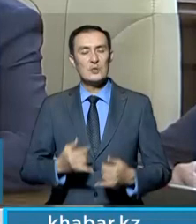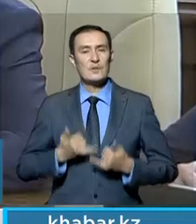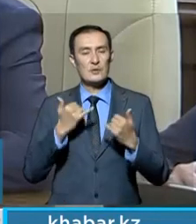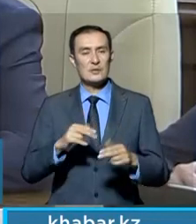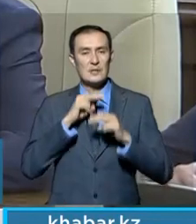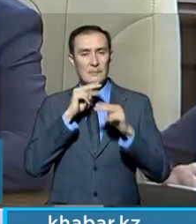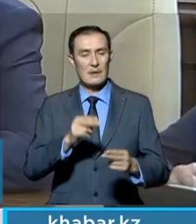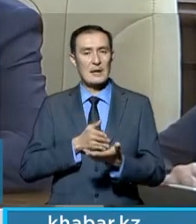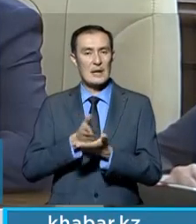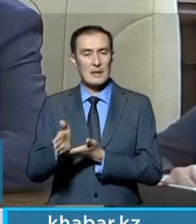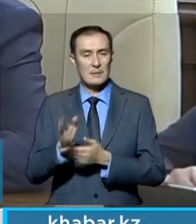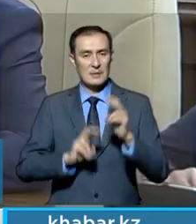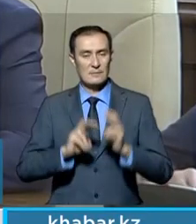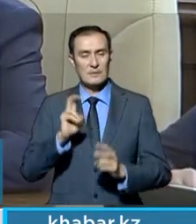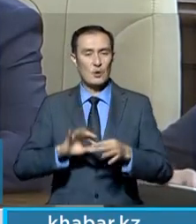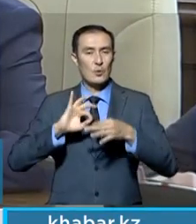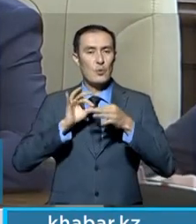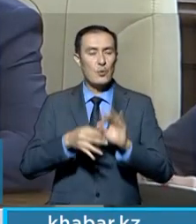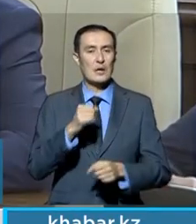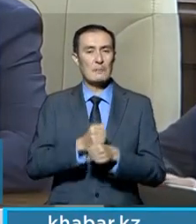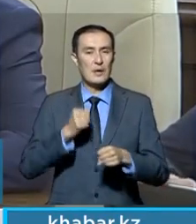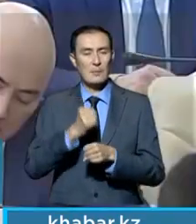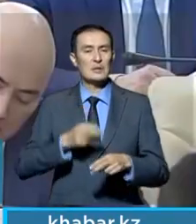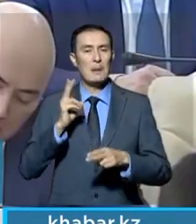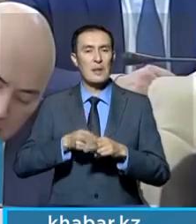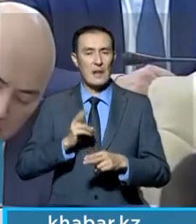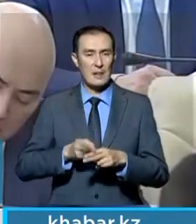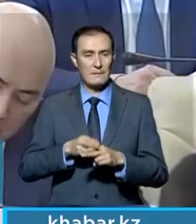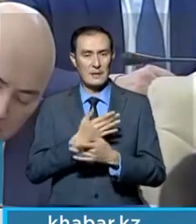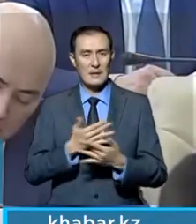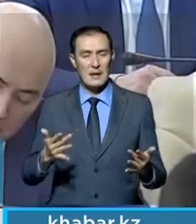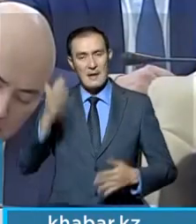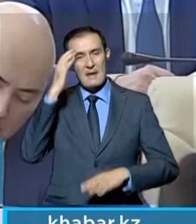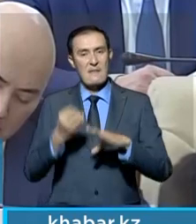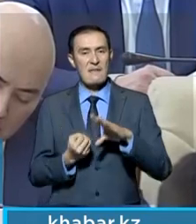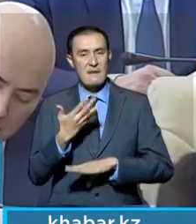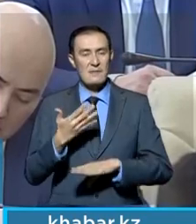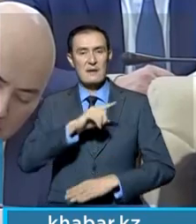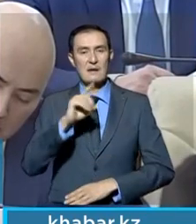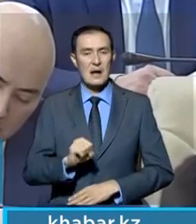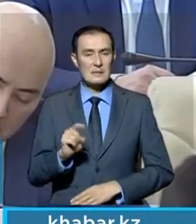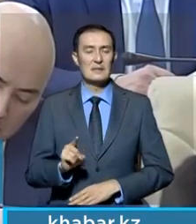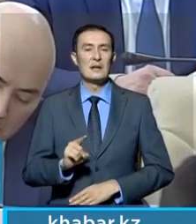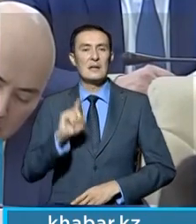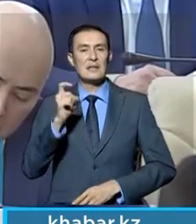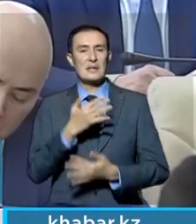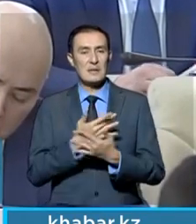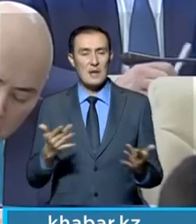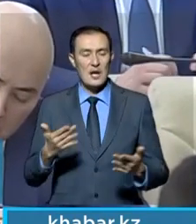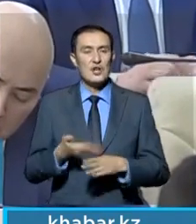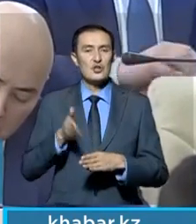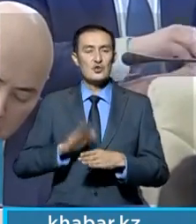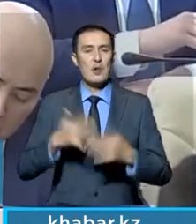таких направлениях, как глубокая переработка металлов, нефти, газа и углехимия,